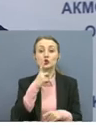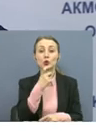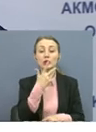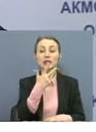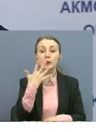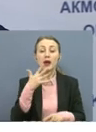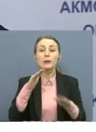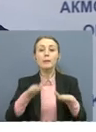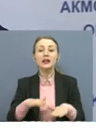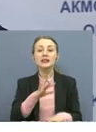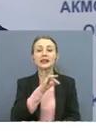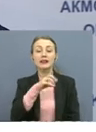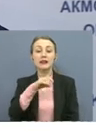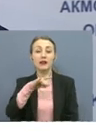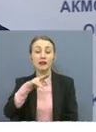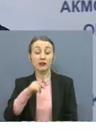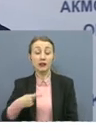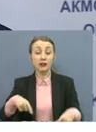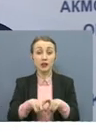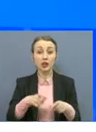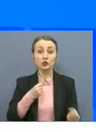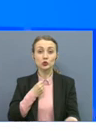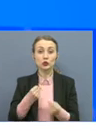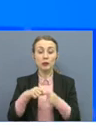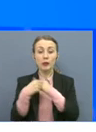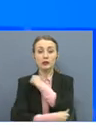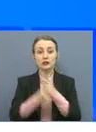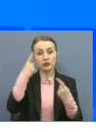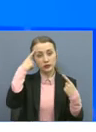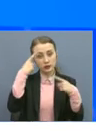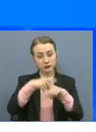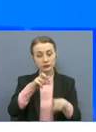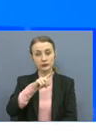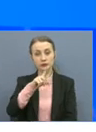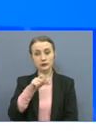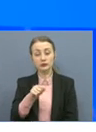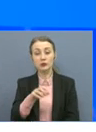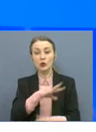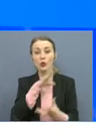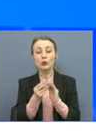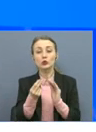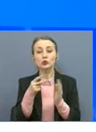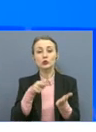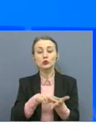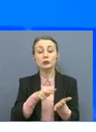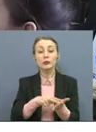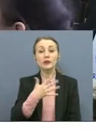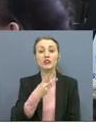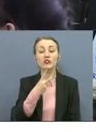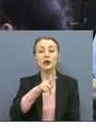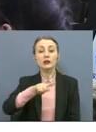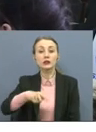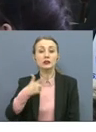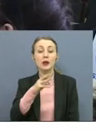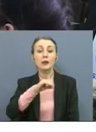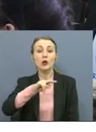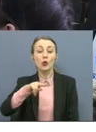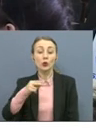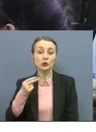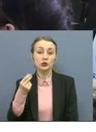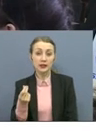теңгеге материалдық техникалық базаны ғайтылды. 11 мектептің жиһазы жаңартылып, 8 мектепке технологиялық жабдық,